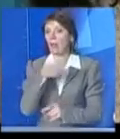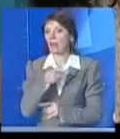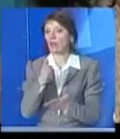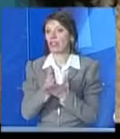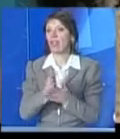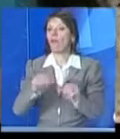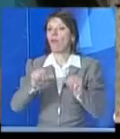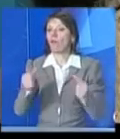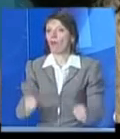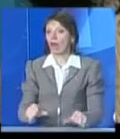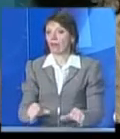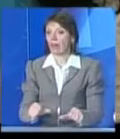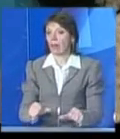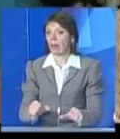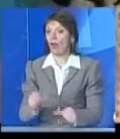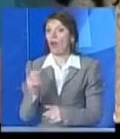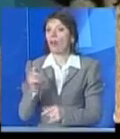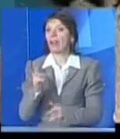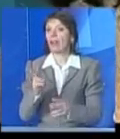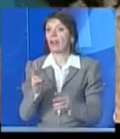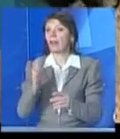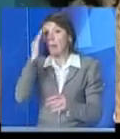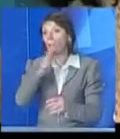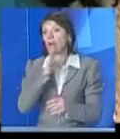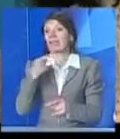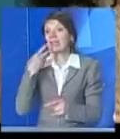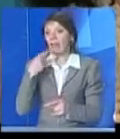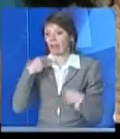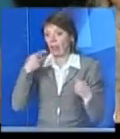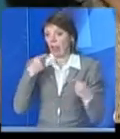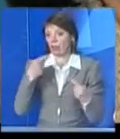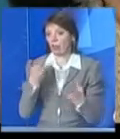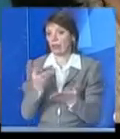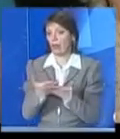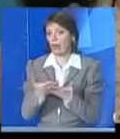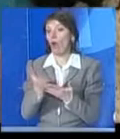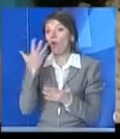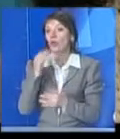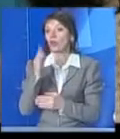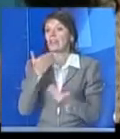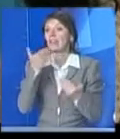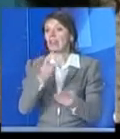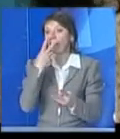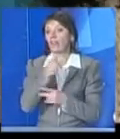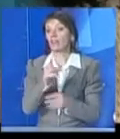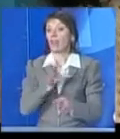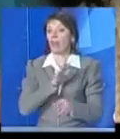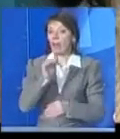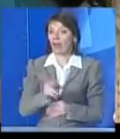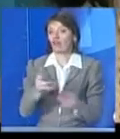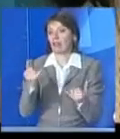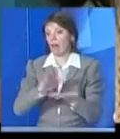формування особистості, що в який період формується. І тому батьки завжди кажуть, от ви знаєте, до 12 років дитина була золота, а подивіться, що зараз сталося.